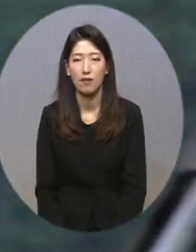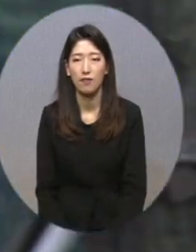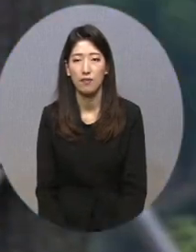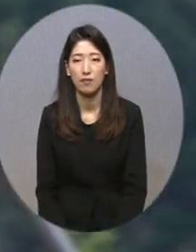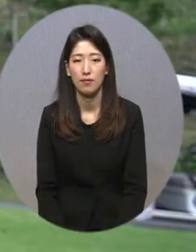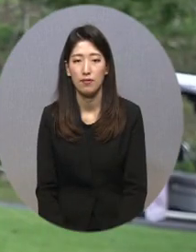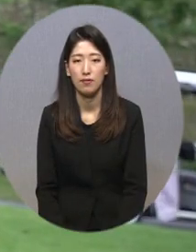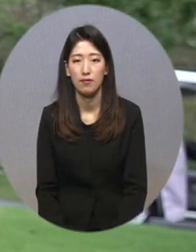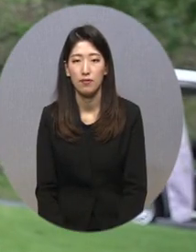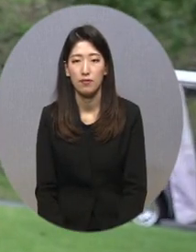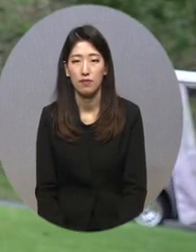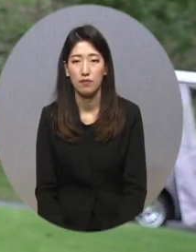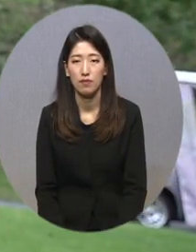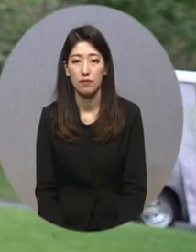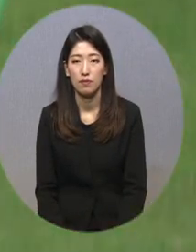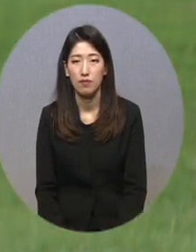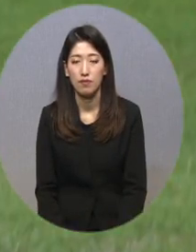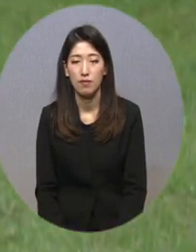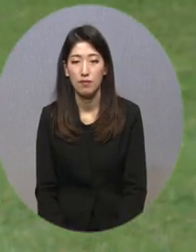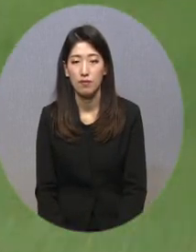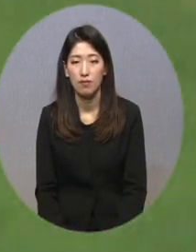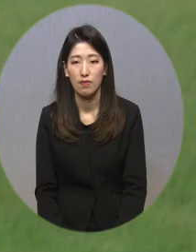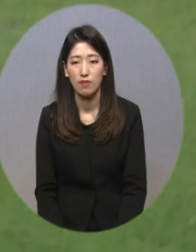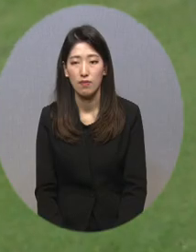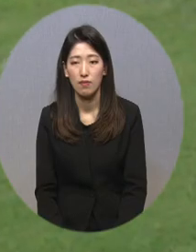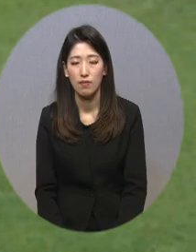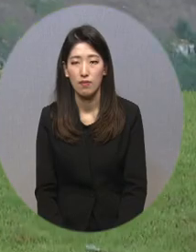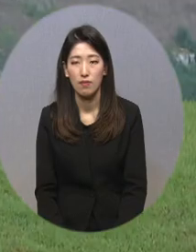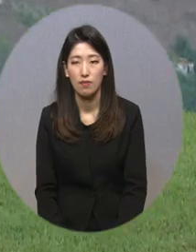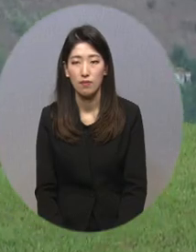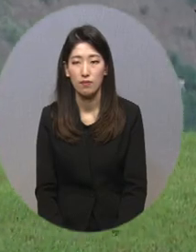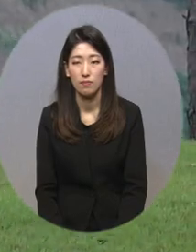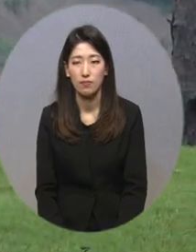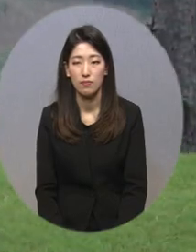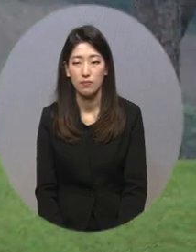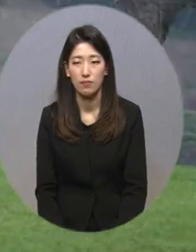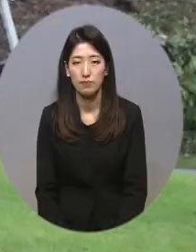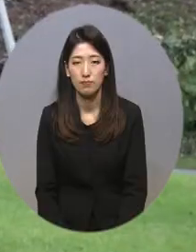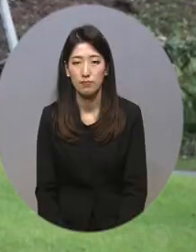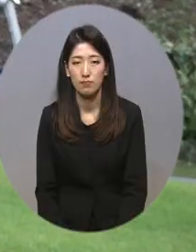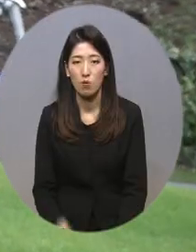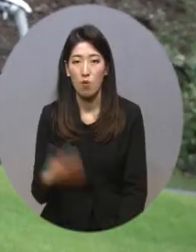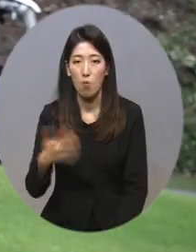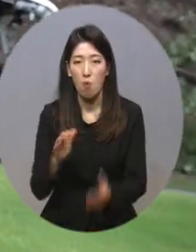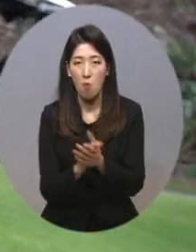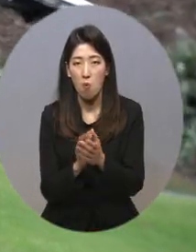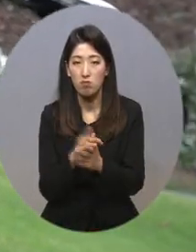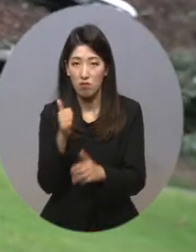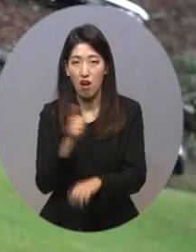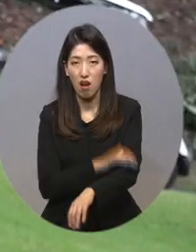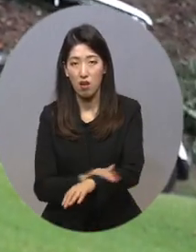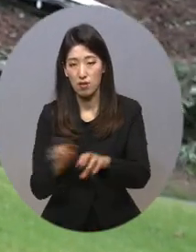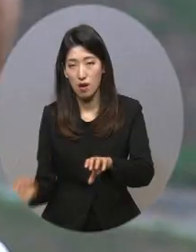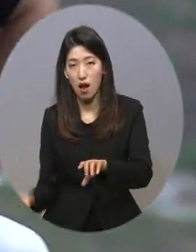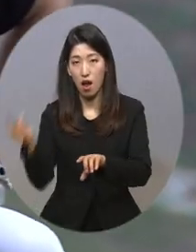나이스 아웃! 나이스 아웃! 너무 짧게 쳤네. 나이스 아웃! 우리에게 기회가 있어.